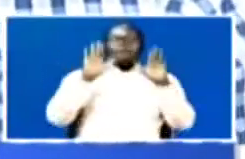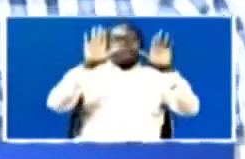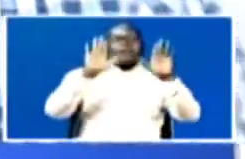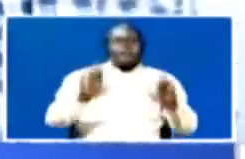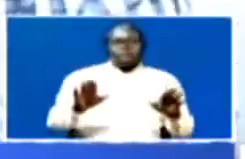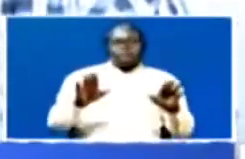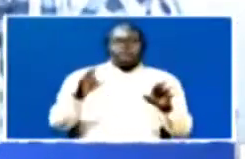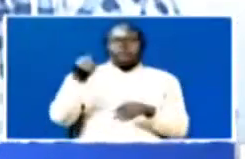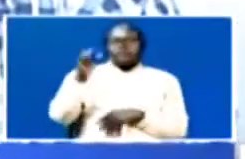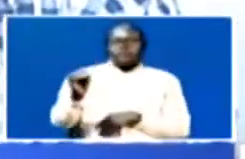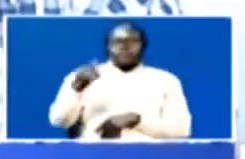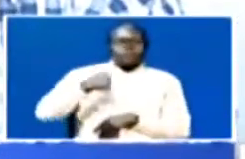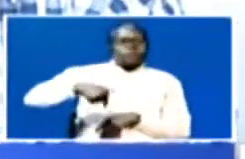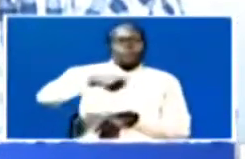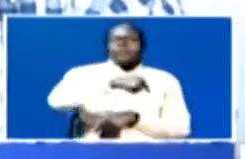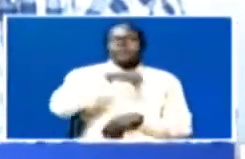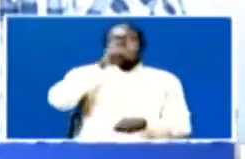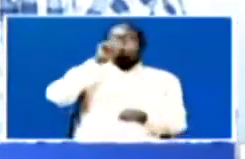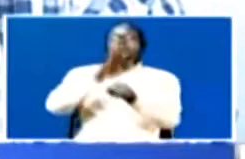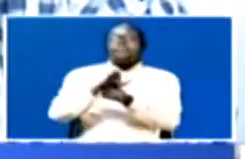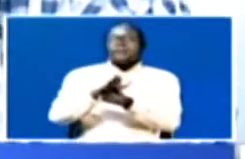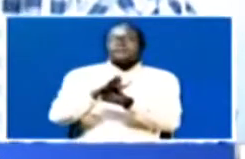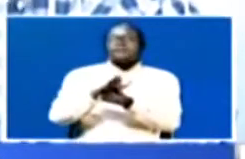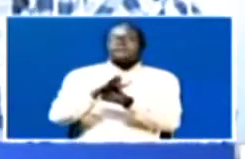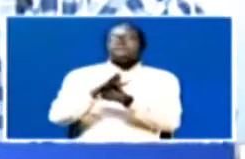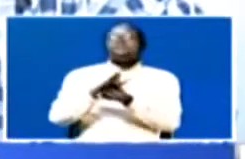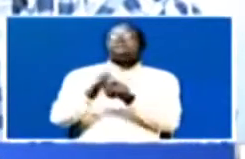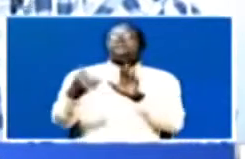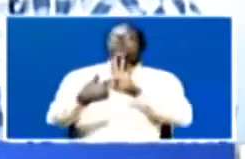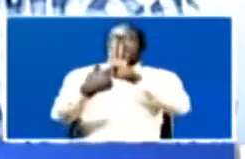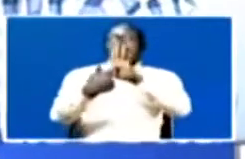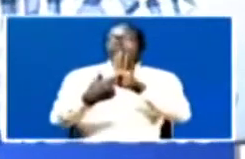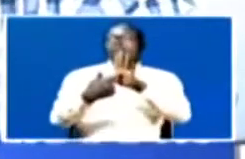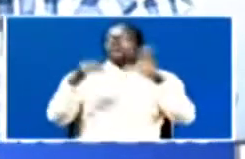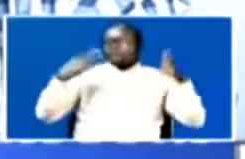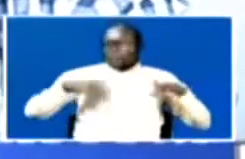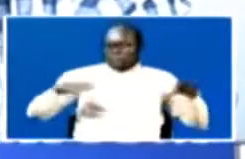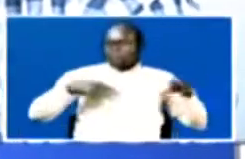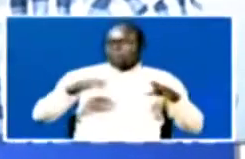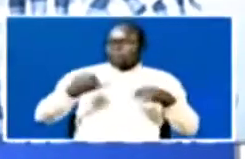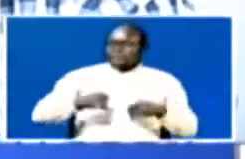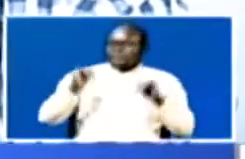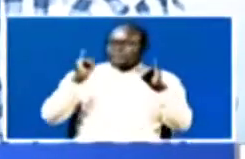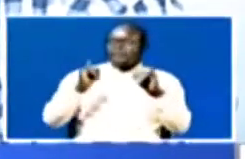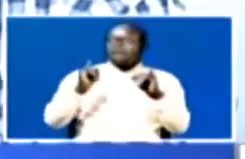you know, so we promise to take it out there, you know. We'll